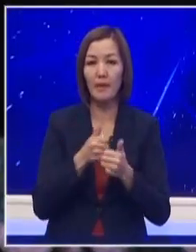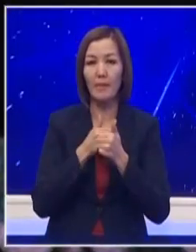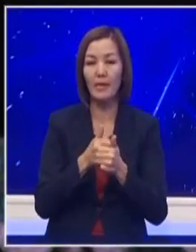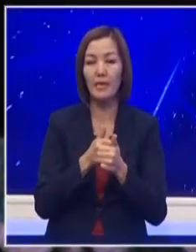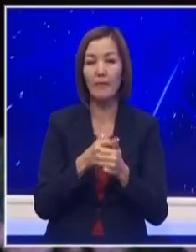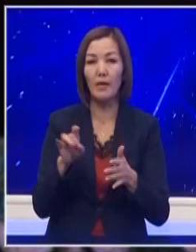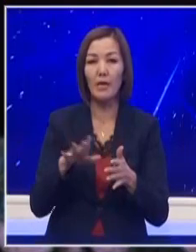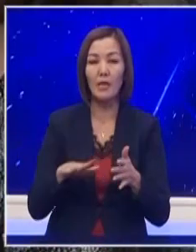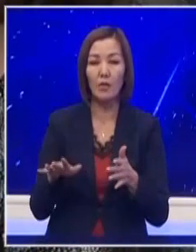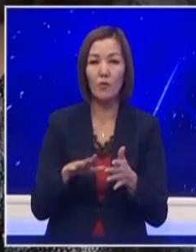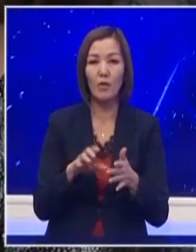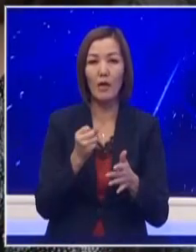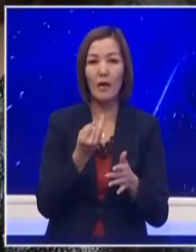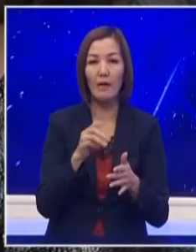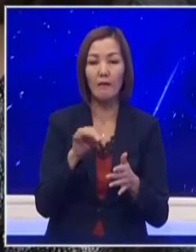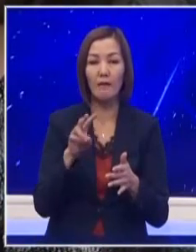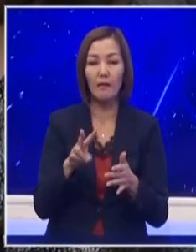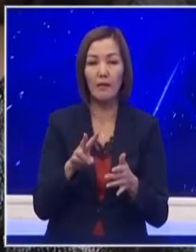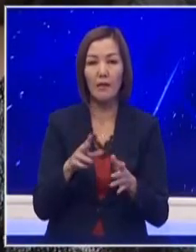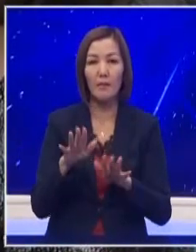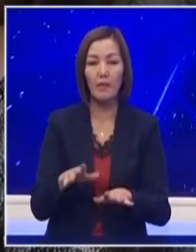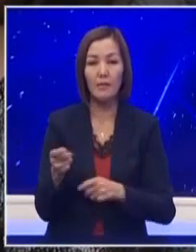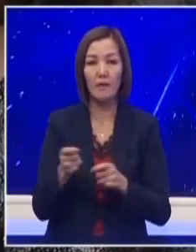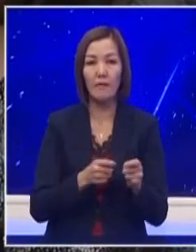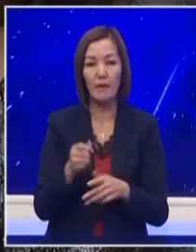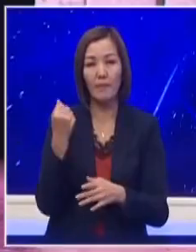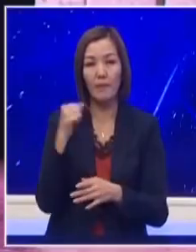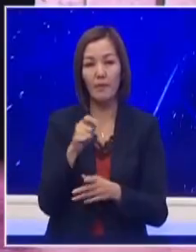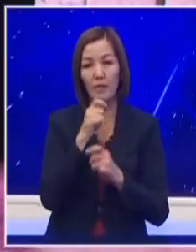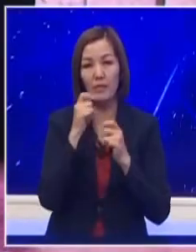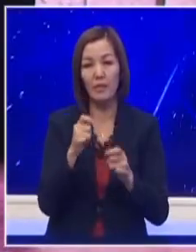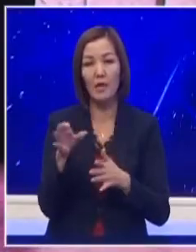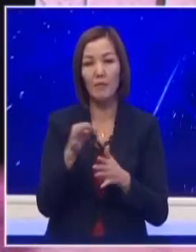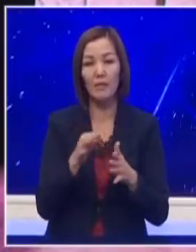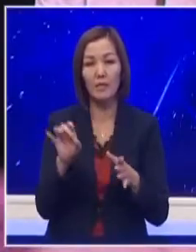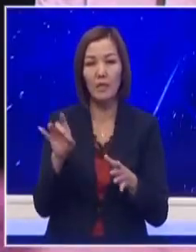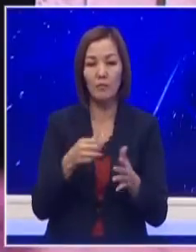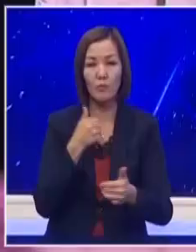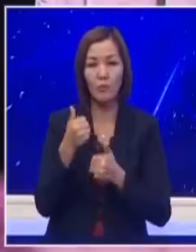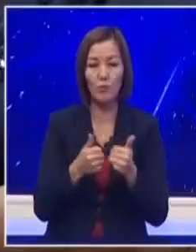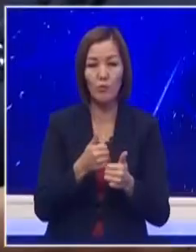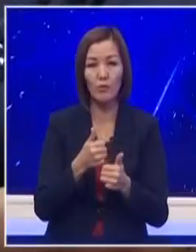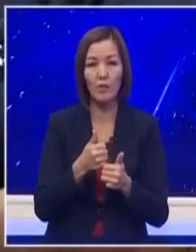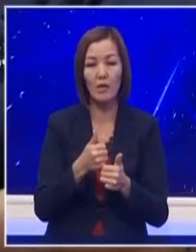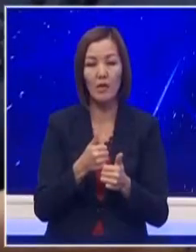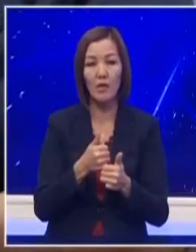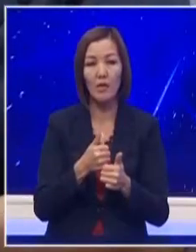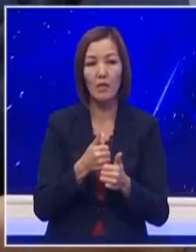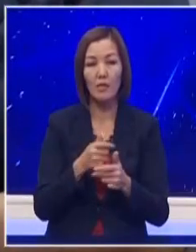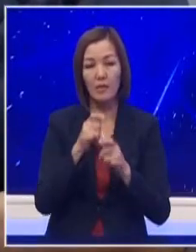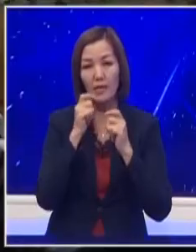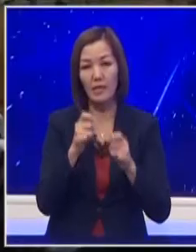акимора района Айдын асабеков от имени местного руководства Победителей и призеров областных и республиканских конкурсов и соревнований